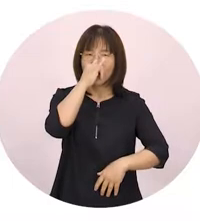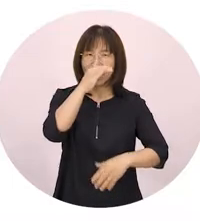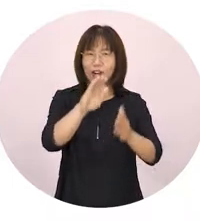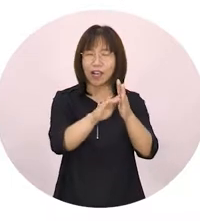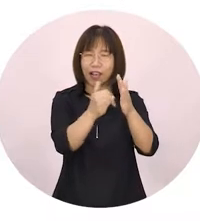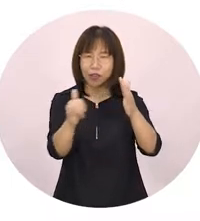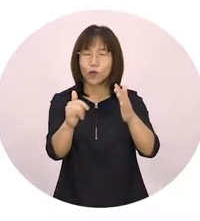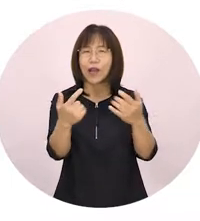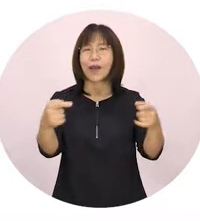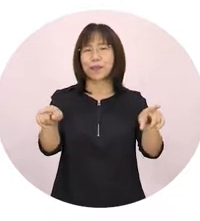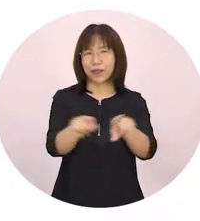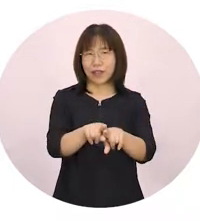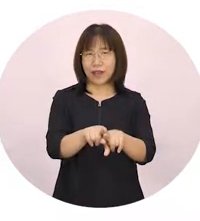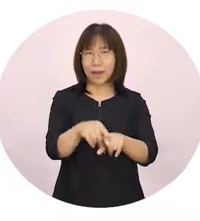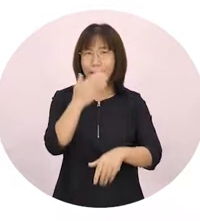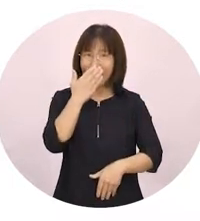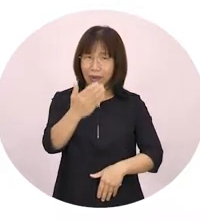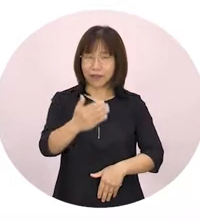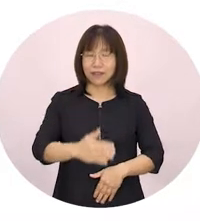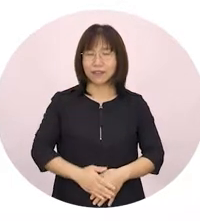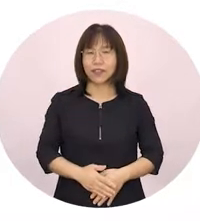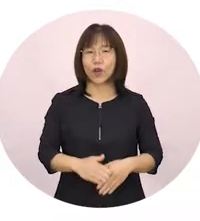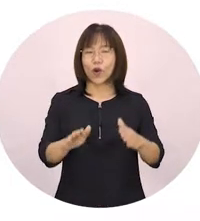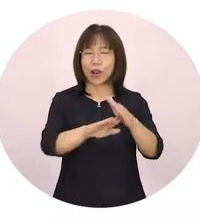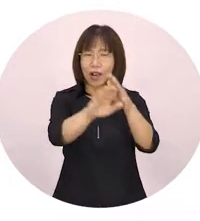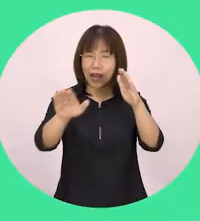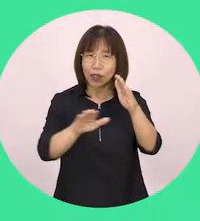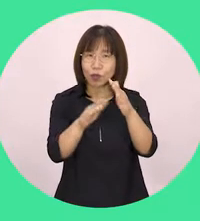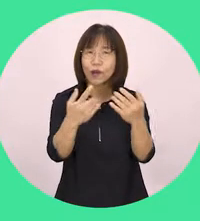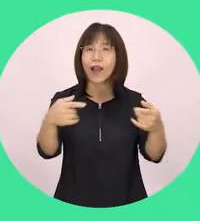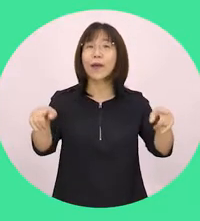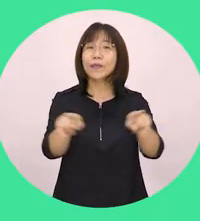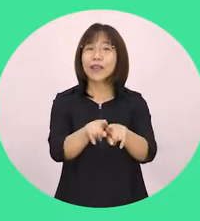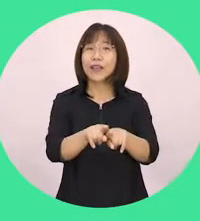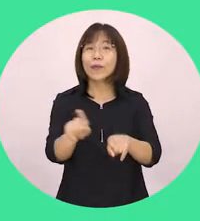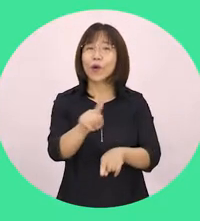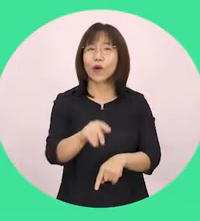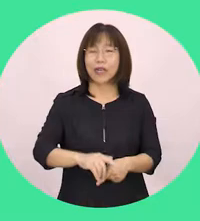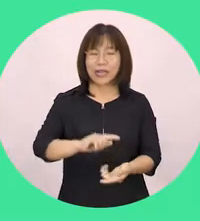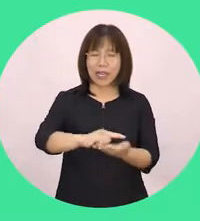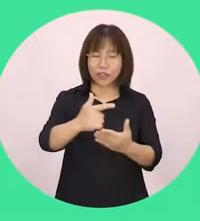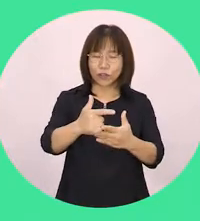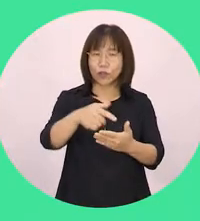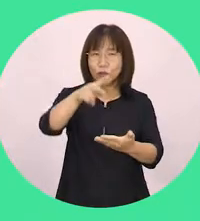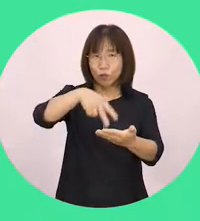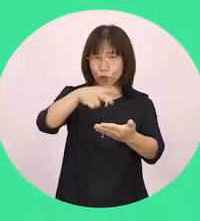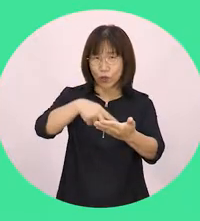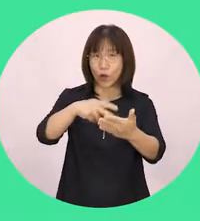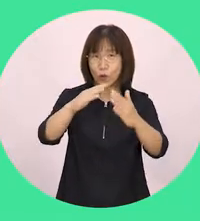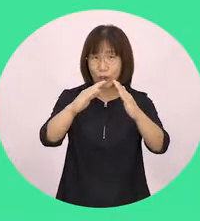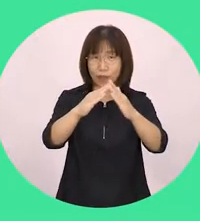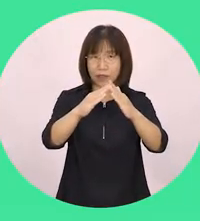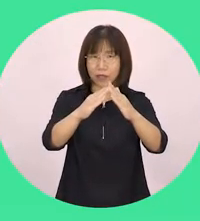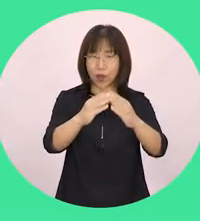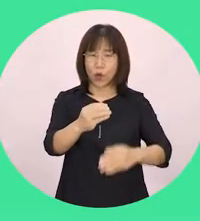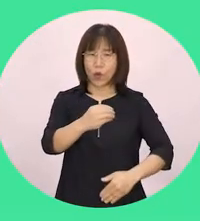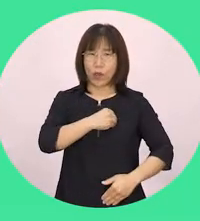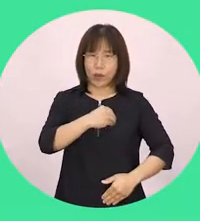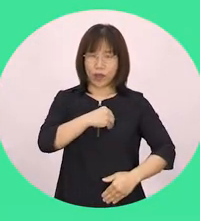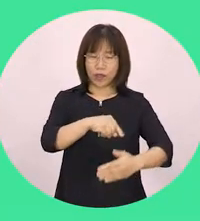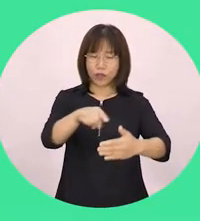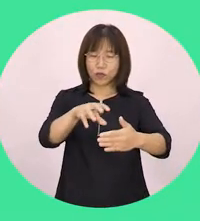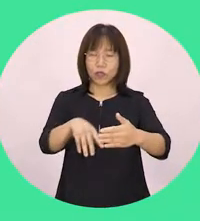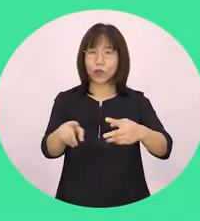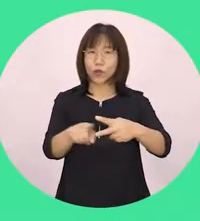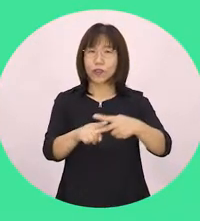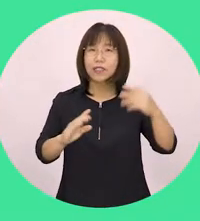온가족 퀴즈쇼가 실시간으로 열립니다. 온가족 퀴즈쇼는 강서구 통합도서관 회원 중 초등학생